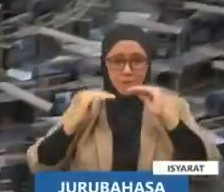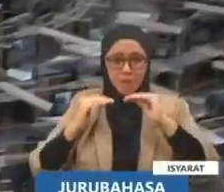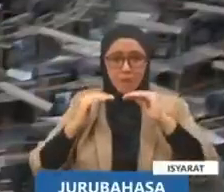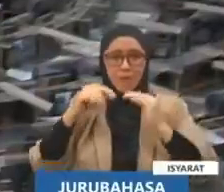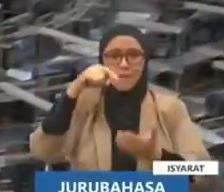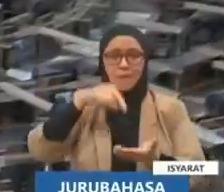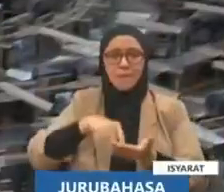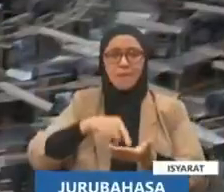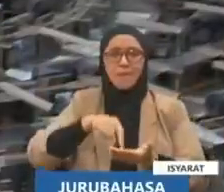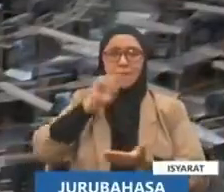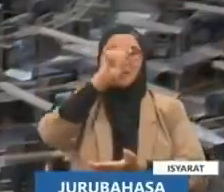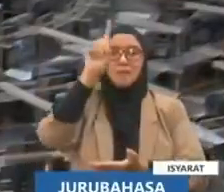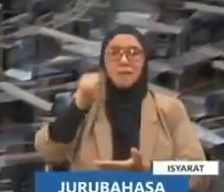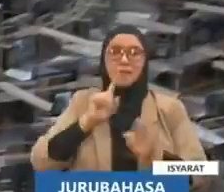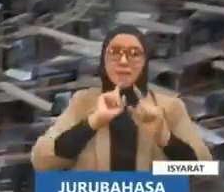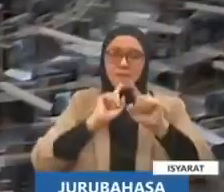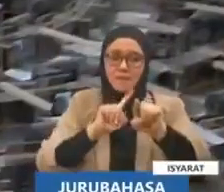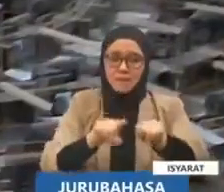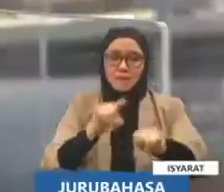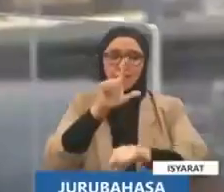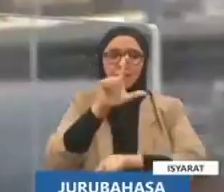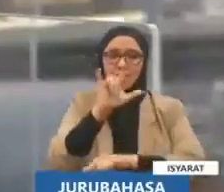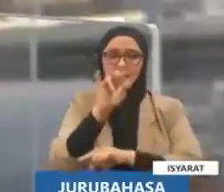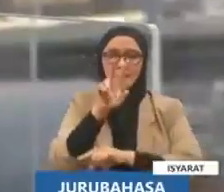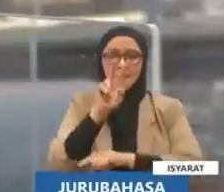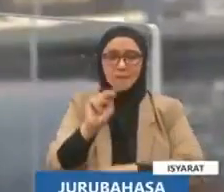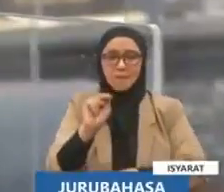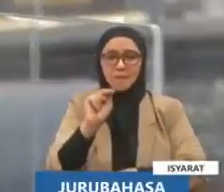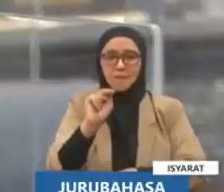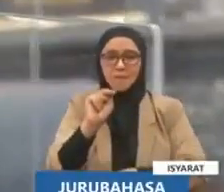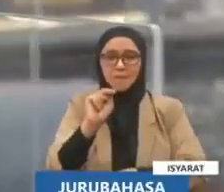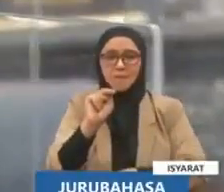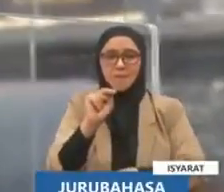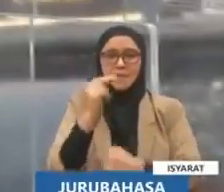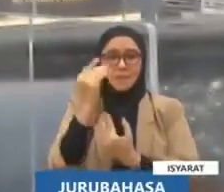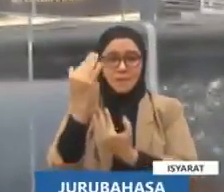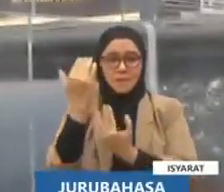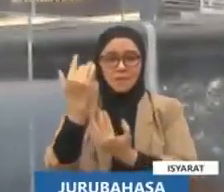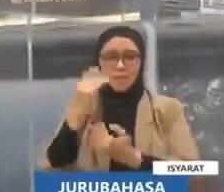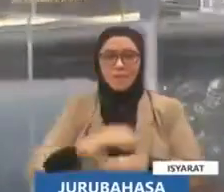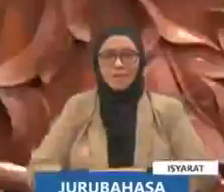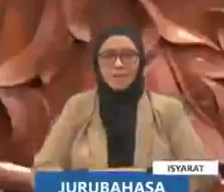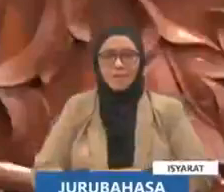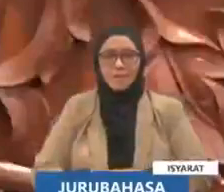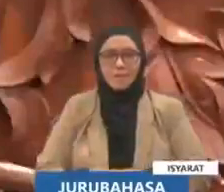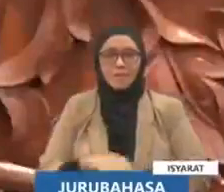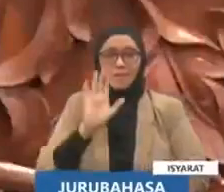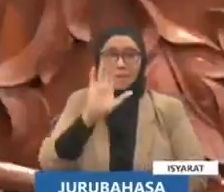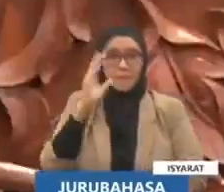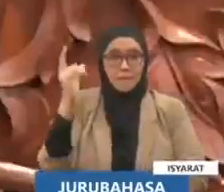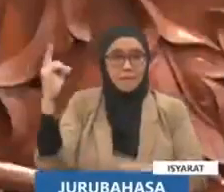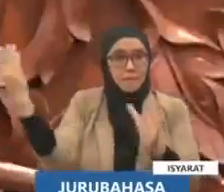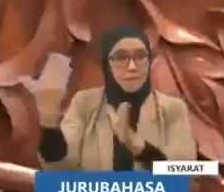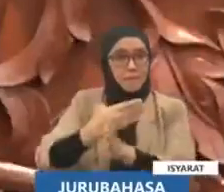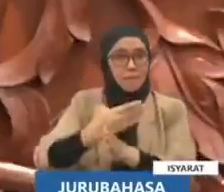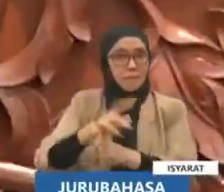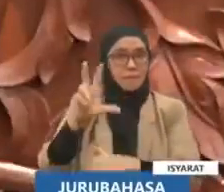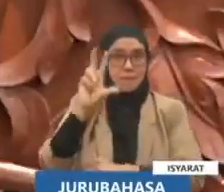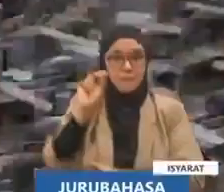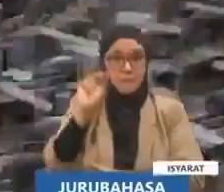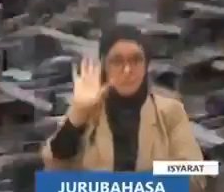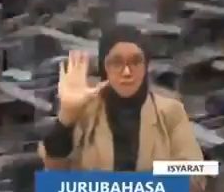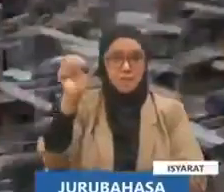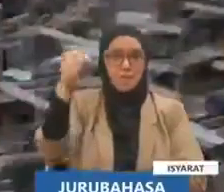jawab lisan. Apa dia? Ini sesi soalan-soalan jawab lisan. Tidak ada kesalahan. Saya bagi ulu sangu